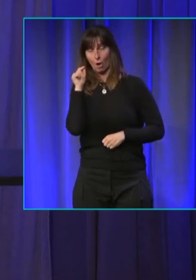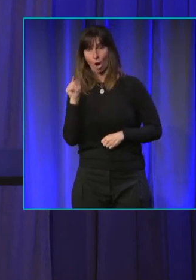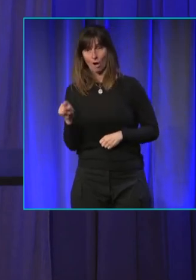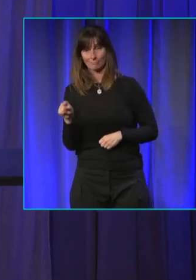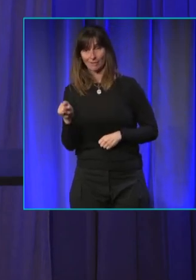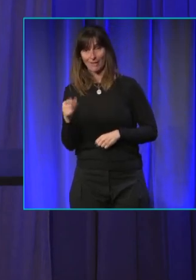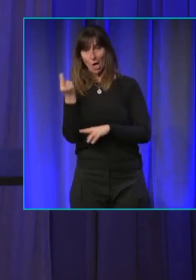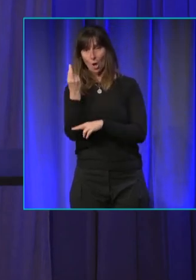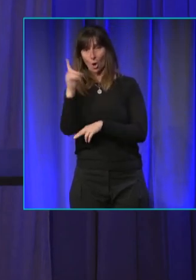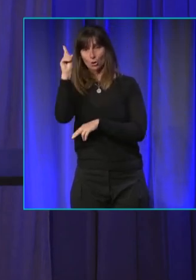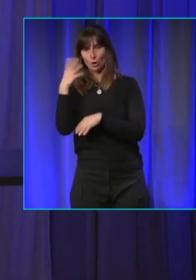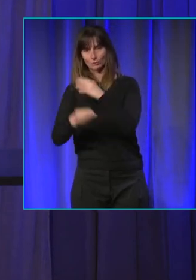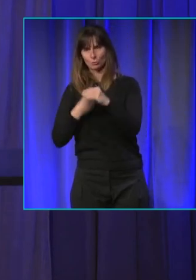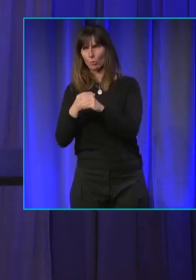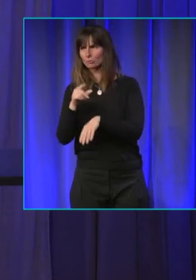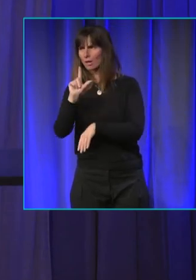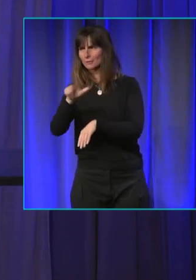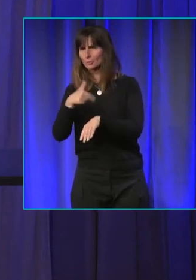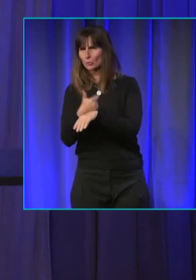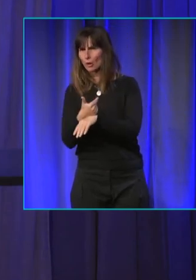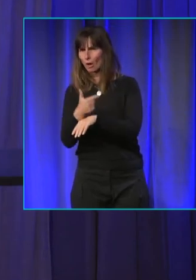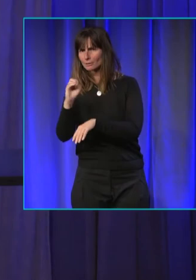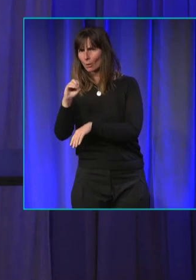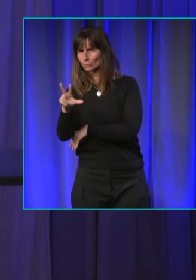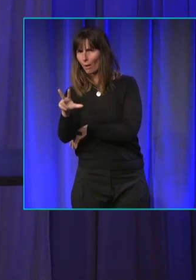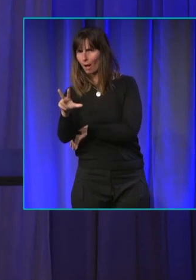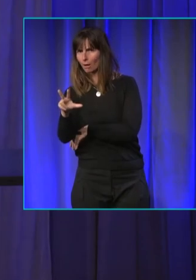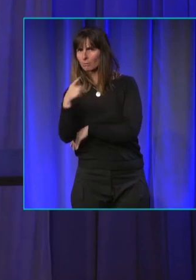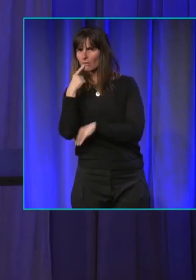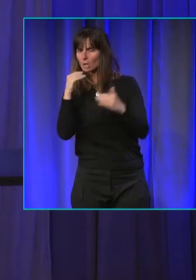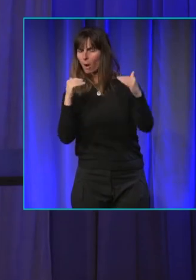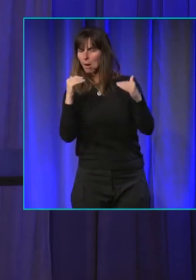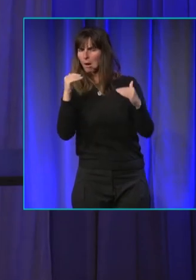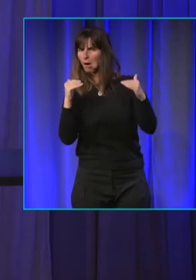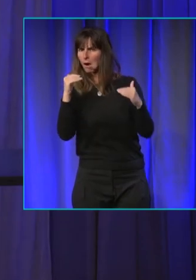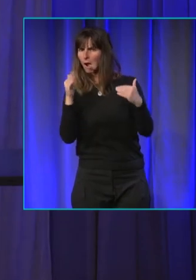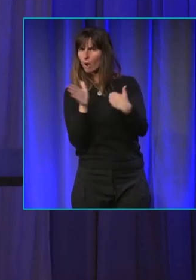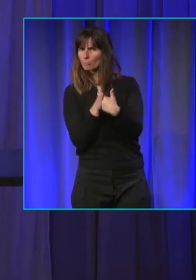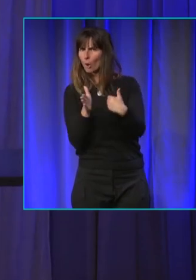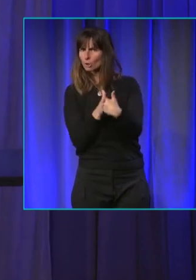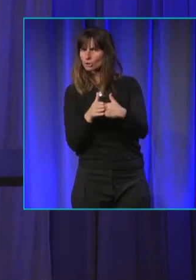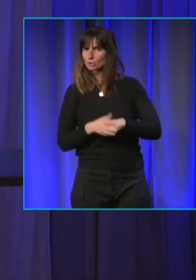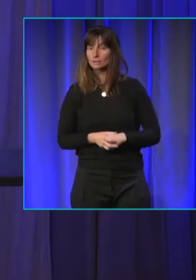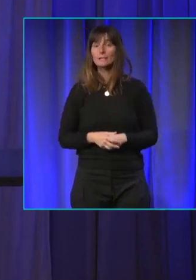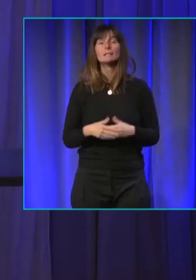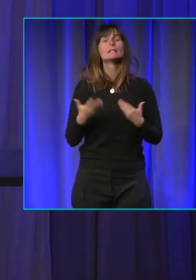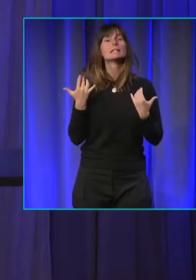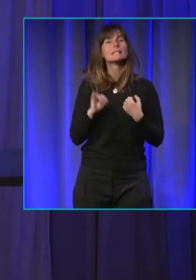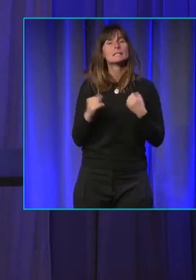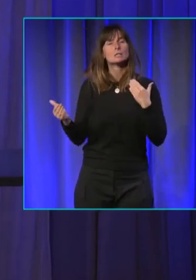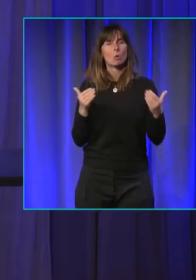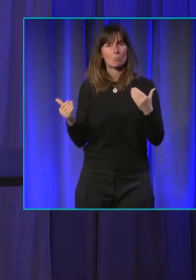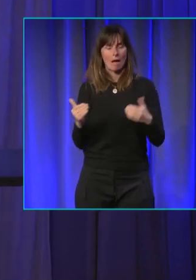chez les hommes, c'est 2h03, quelque chose comme ça. Donc il n'y a pas vraiment tant d'écart. Alors que sur des efforts intenses de courte